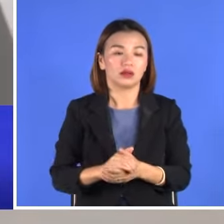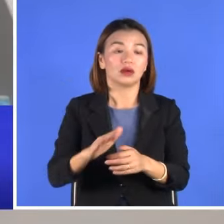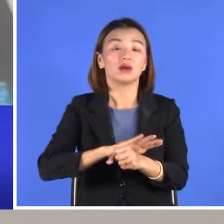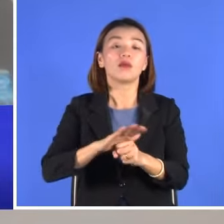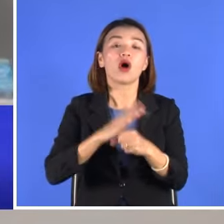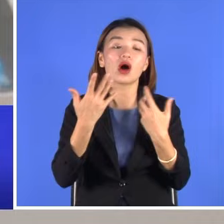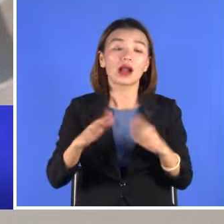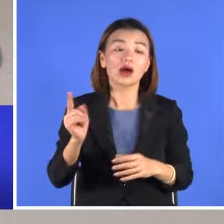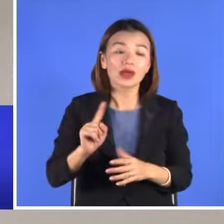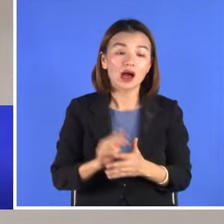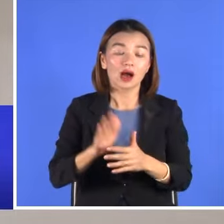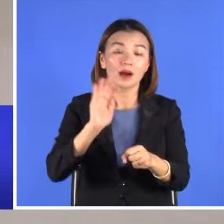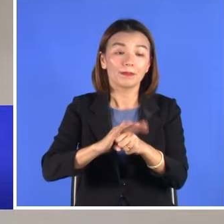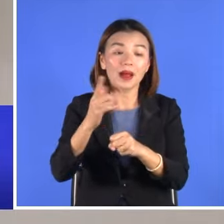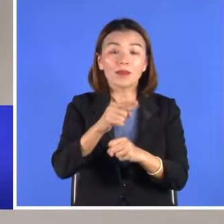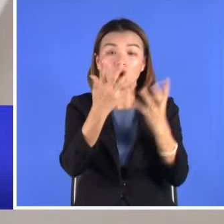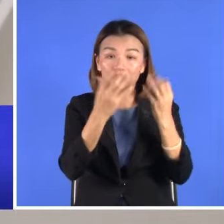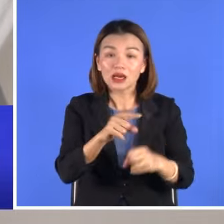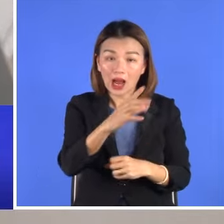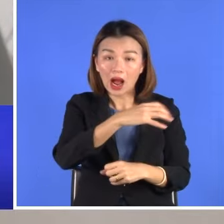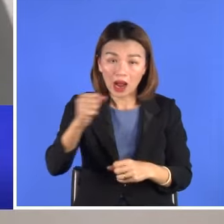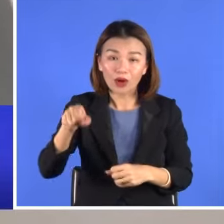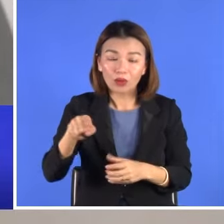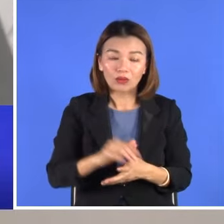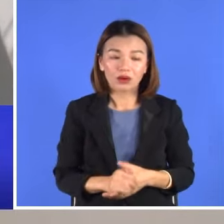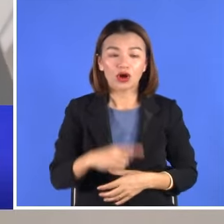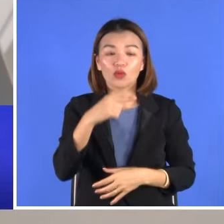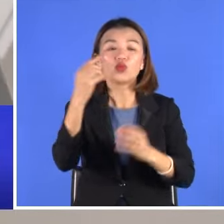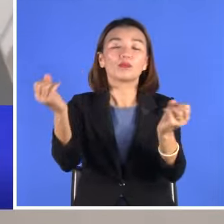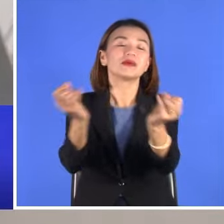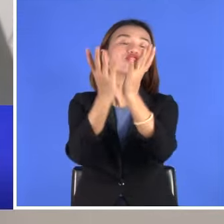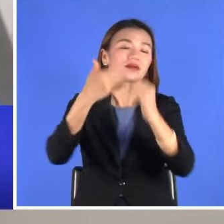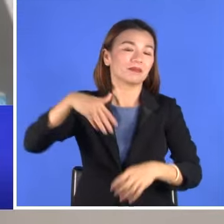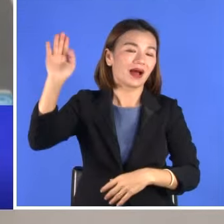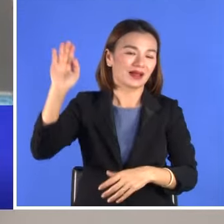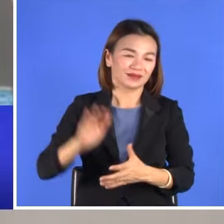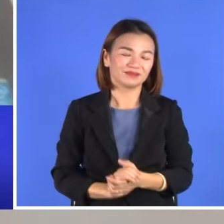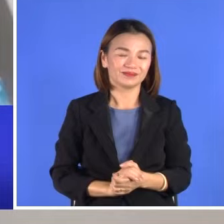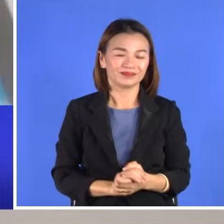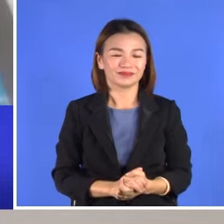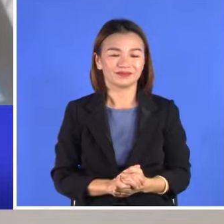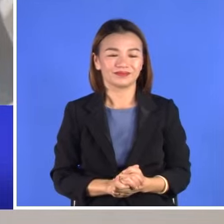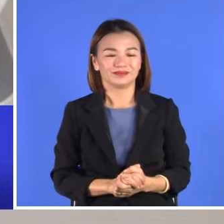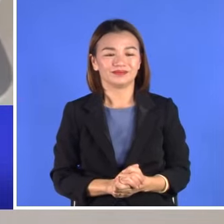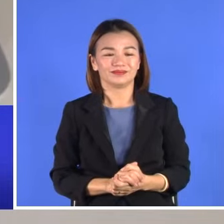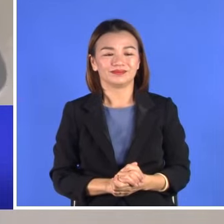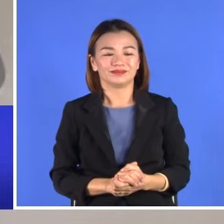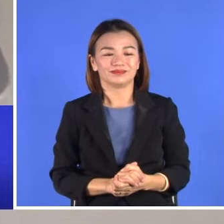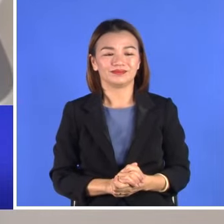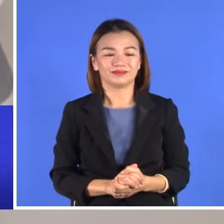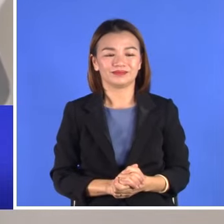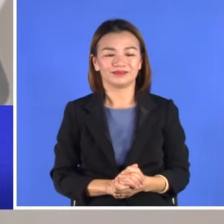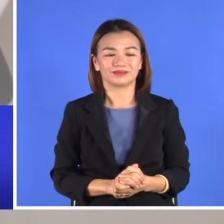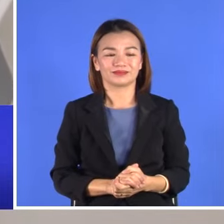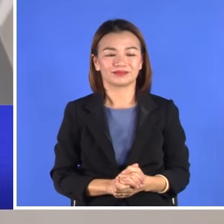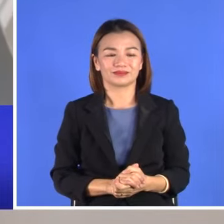ถ้ายังไม่พอเนี่ยที่เหลือเนี่ยจะเอาไปอีกมั้ยแบบประชดประชันนะคะฟังหน่อยค่ะอ่า